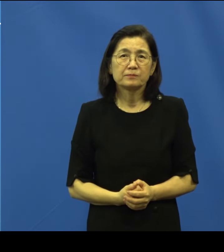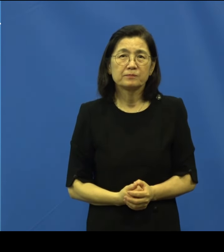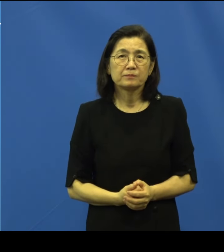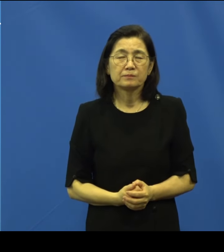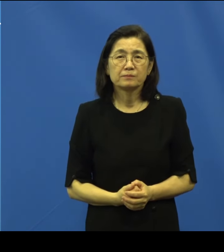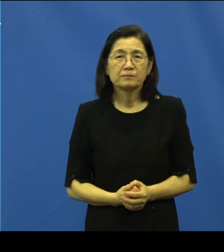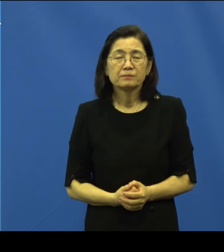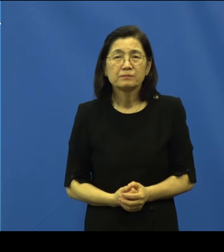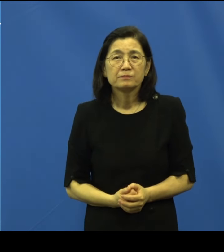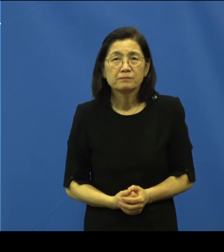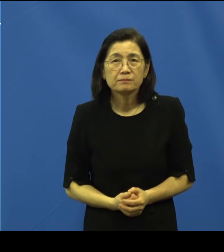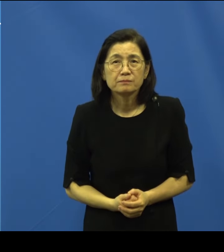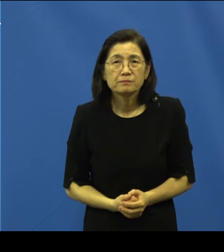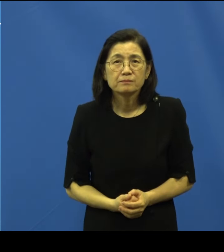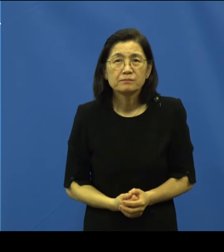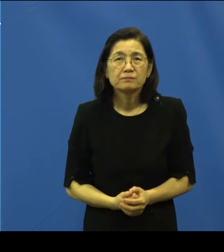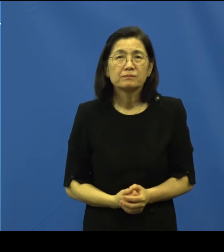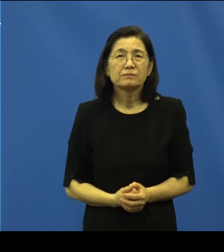어떻게 갔어요? 여러분,